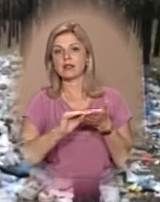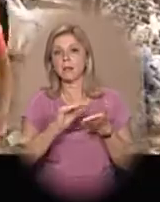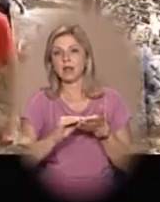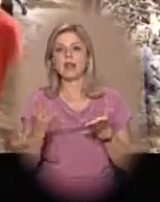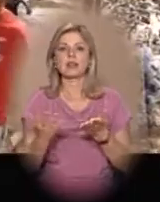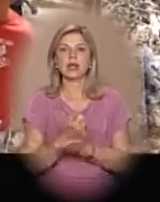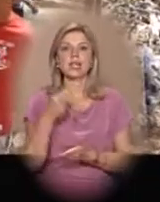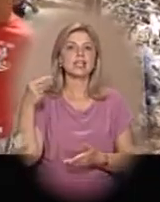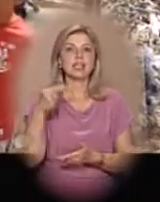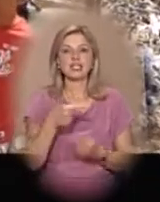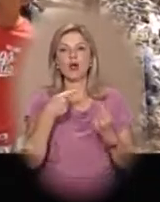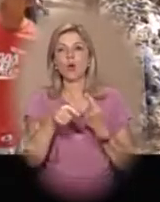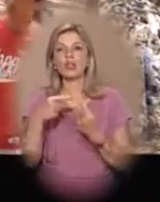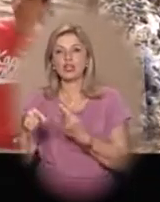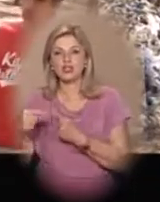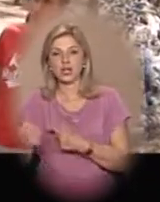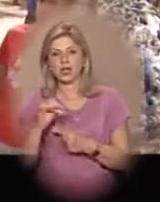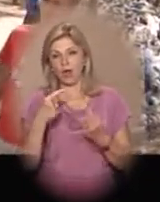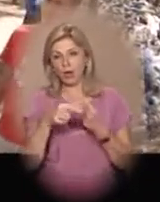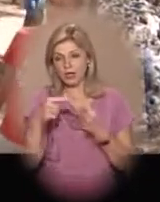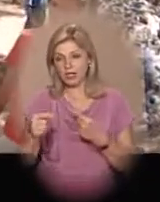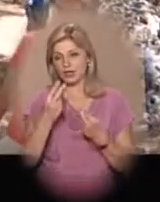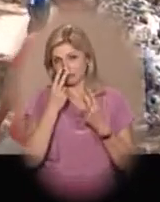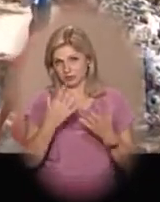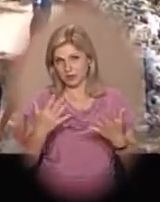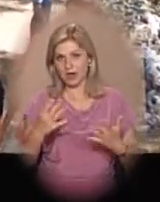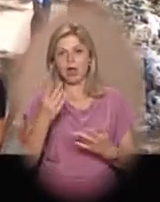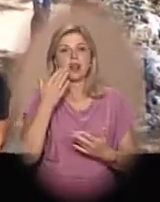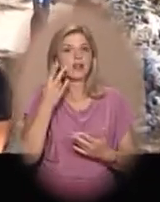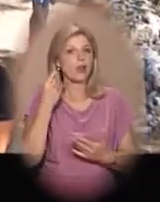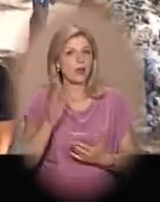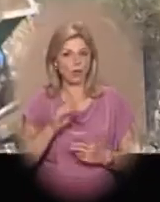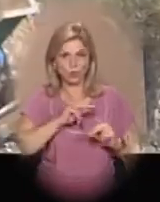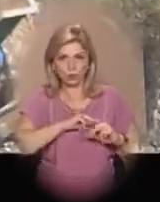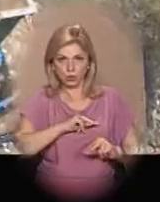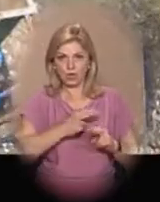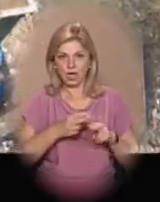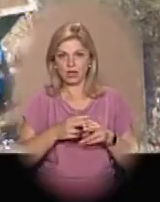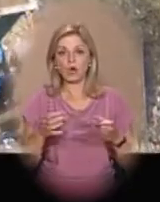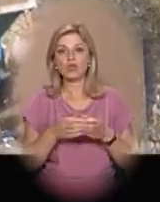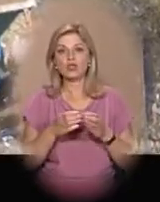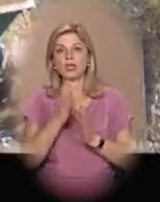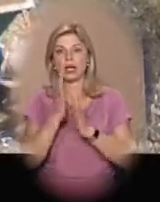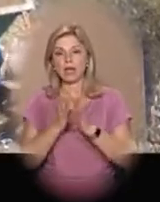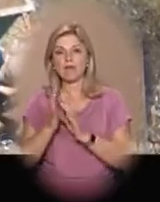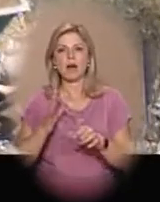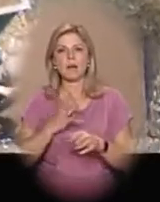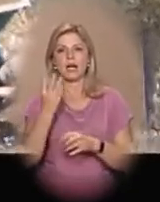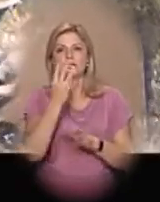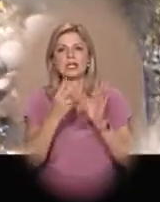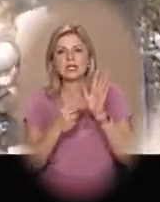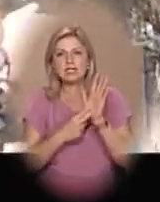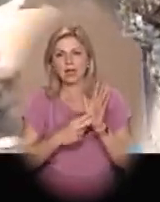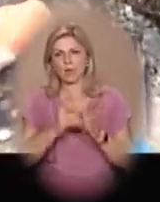відмінностей». І відмінностей, очевидні, навіть неозброєним оком. В результаті нелегкої праці з цієї ділянки лісу вивезли 37 кубометрів